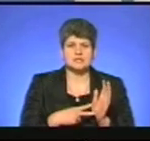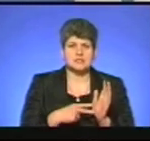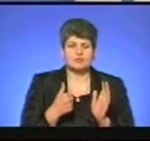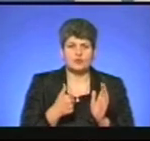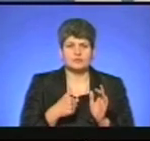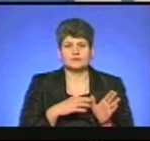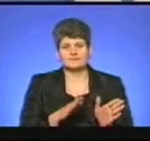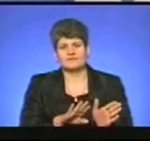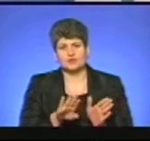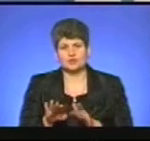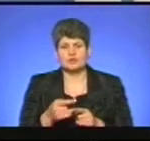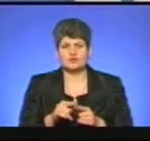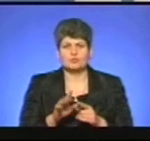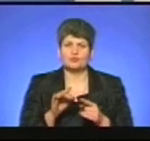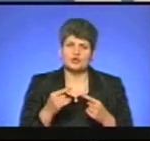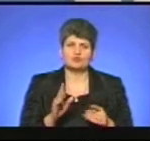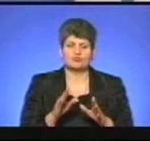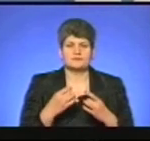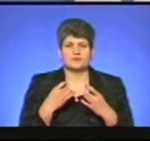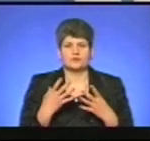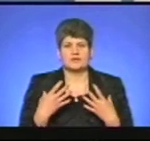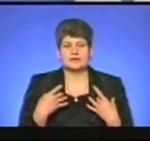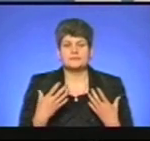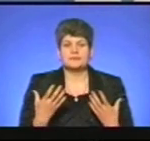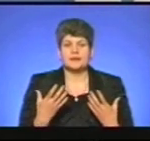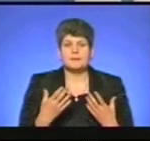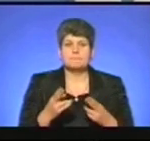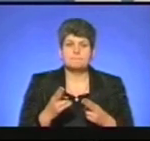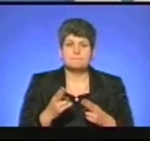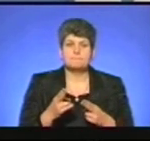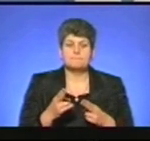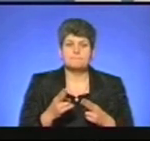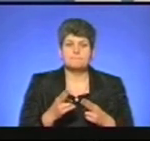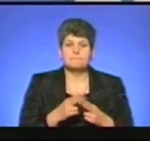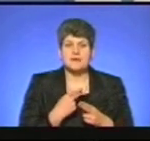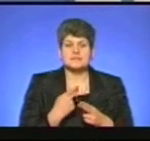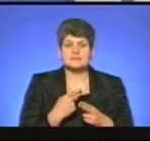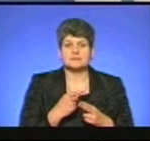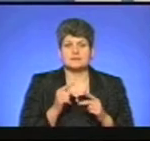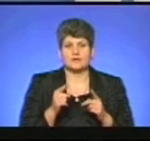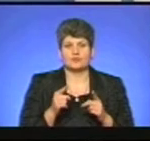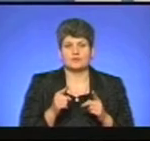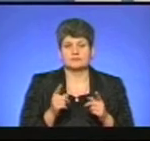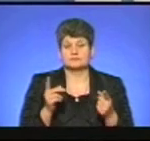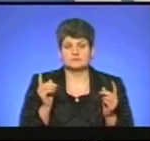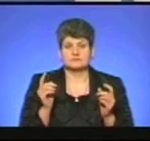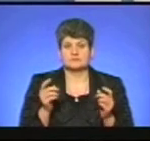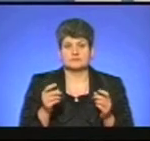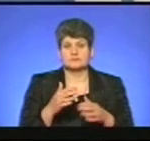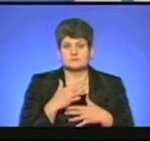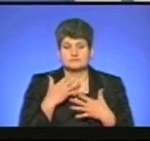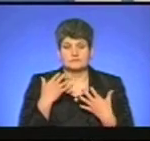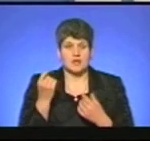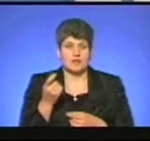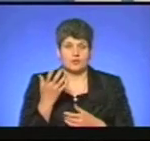від цього і трошки по-іншому будемо святкувати свята і без такої гіпералкогольності. Не сподіваюся, тернополяни будуть